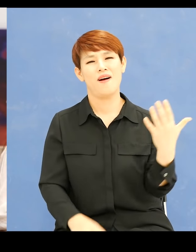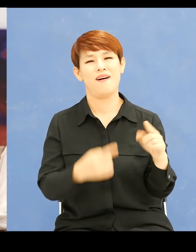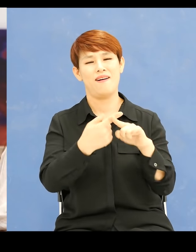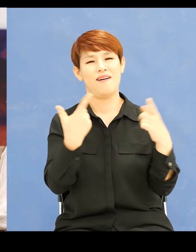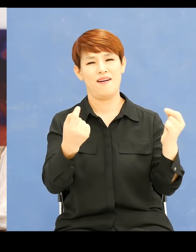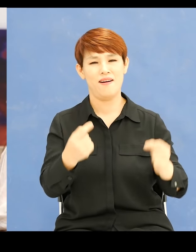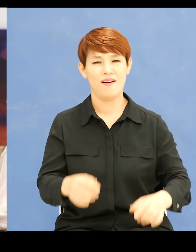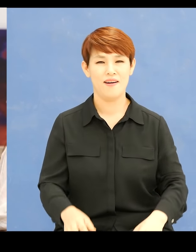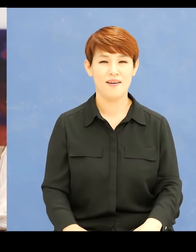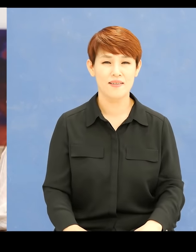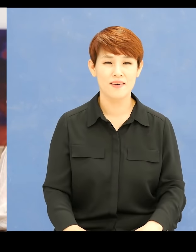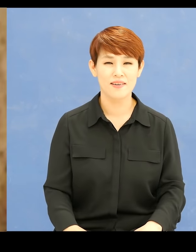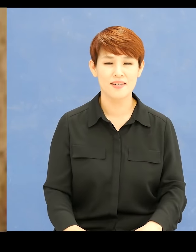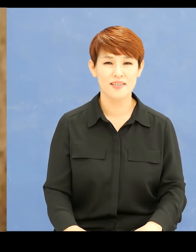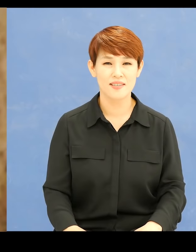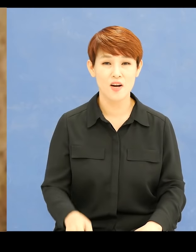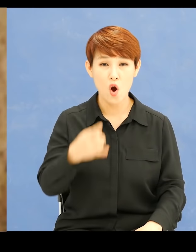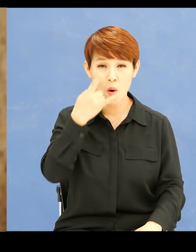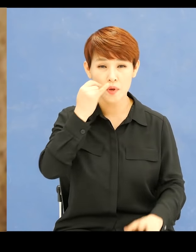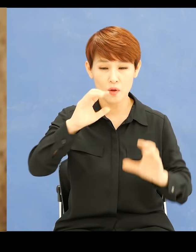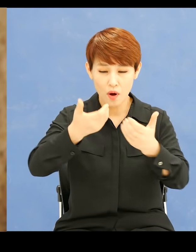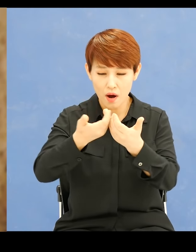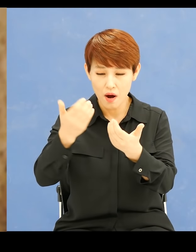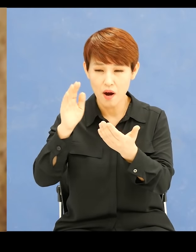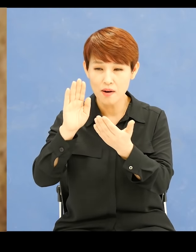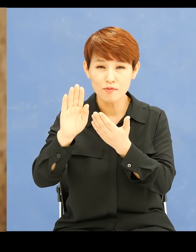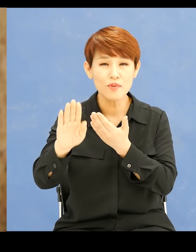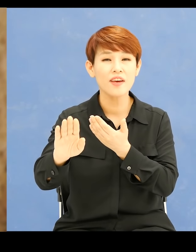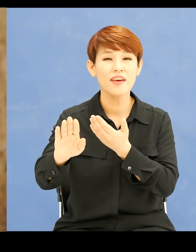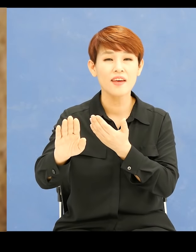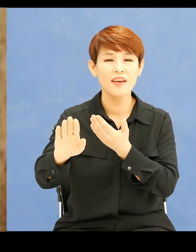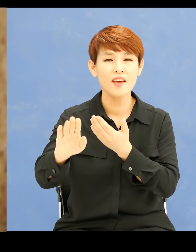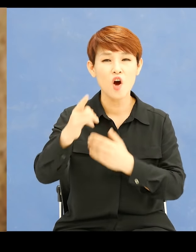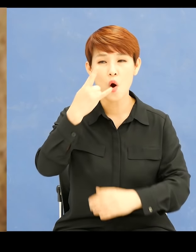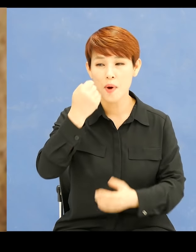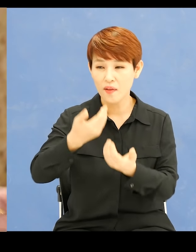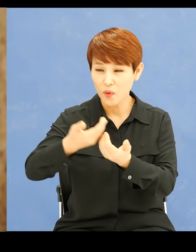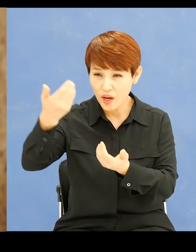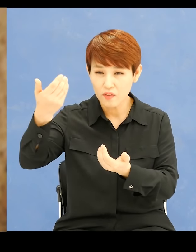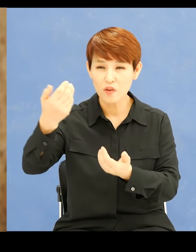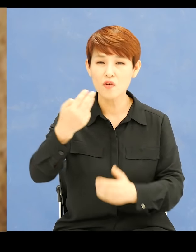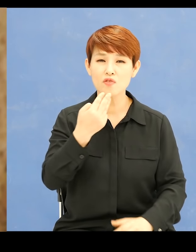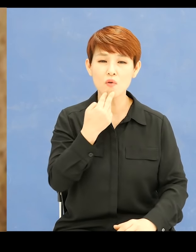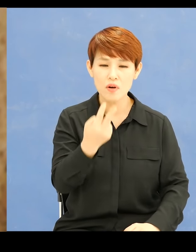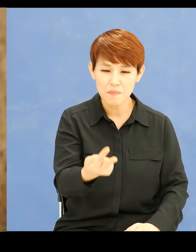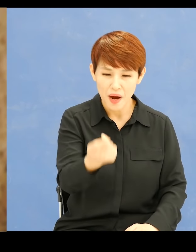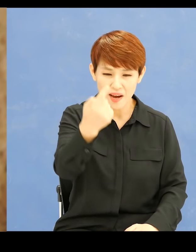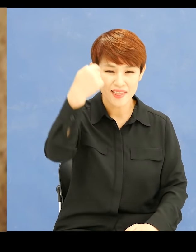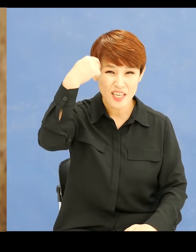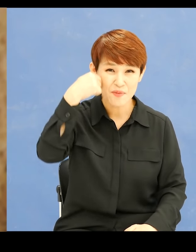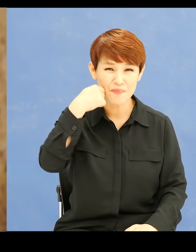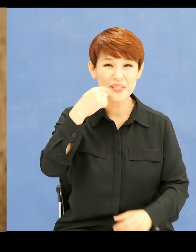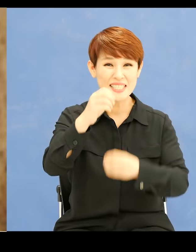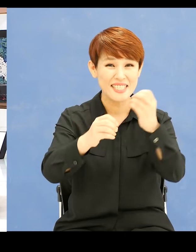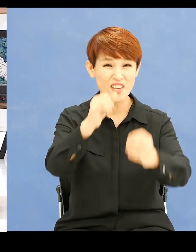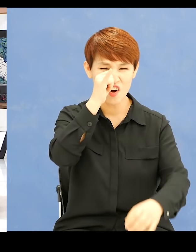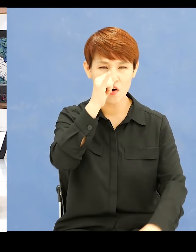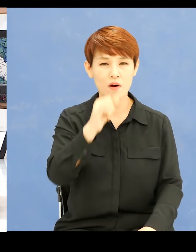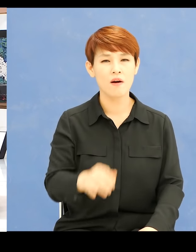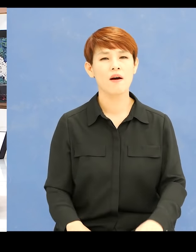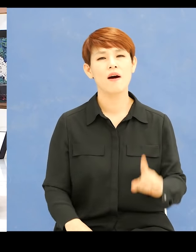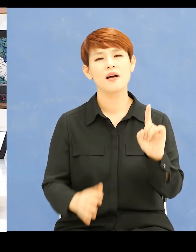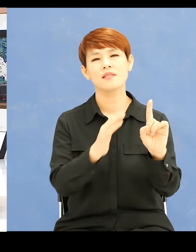네. 또 시가 있잖아요. 뭐 어머니가 돌아가시고 난 뒤에 뭐 엄마가 떠났는데 서울이 텅 비었다. 뭐 이런 말이 있잖아요.